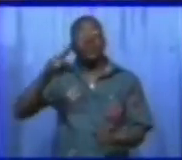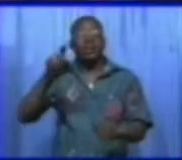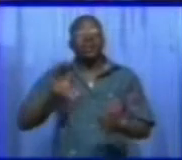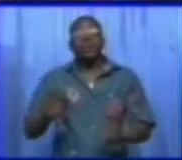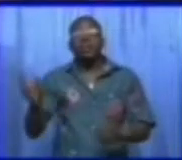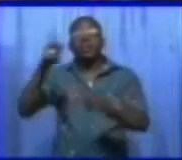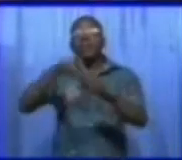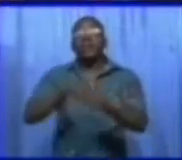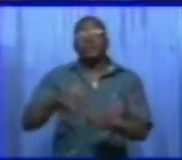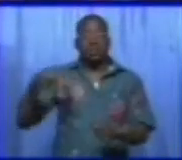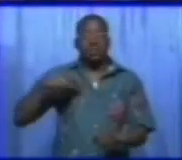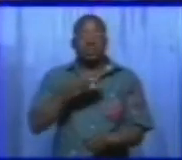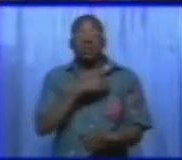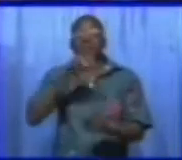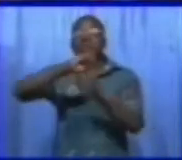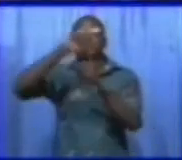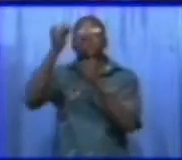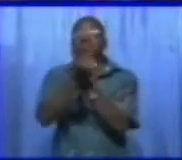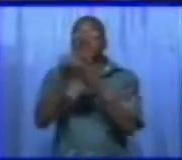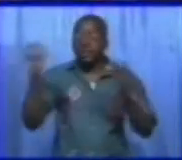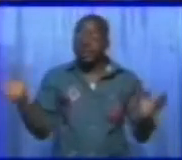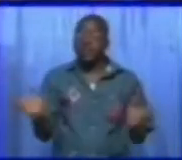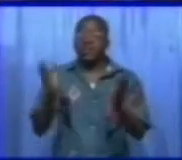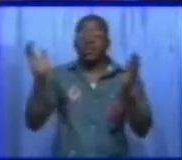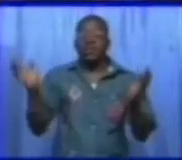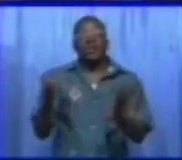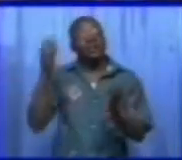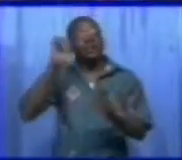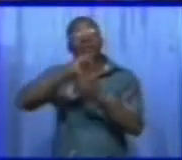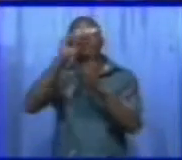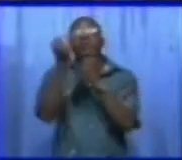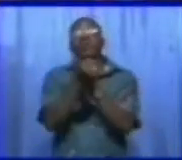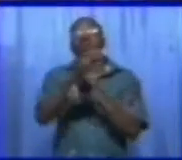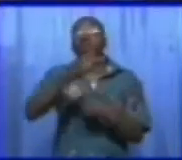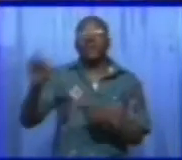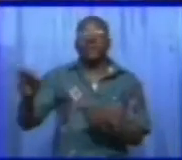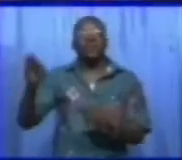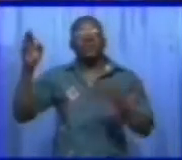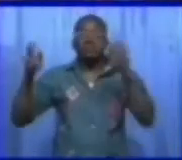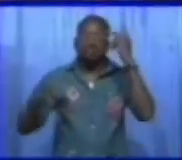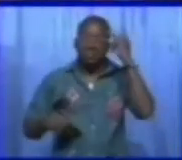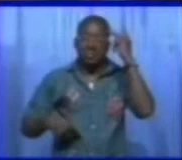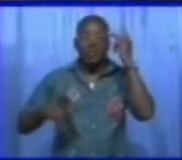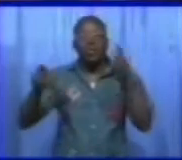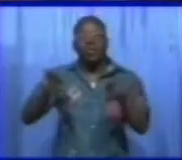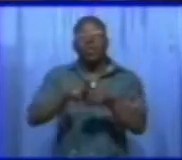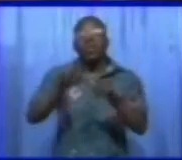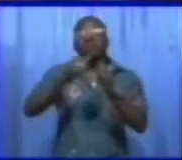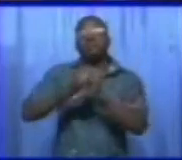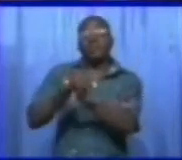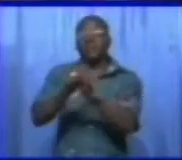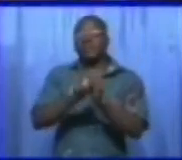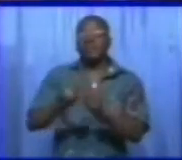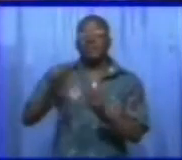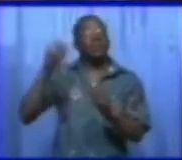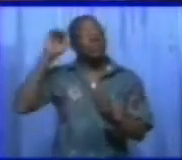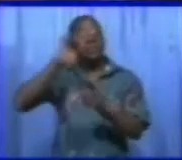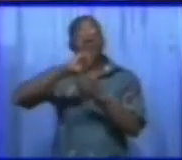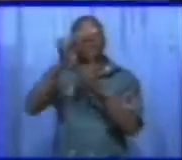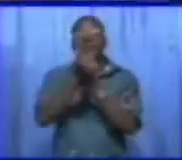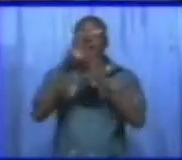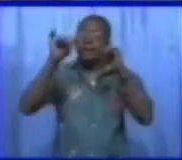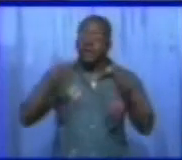de la société, et nous encourageons donc la société burkinabé de pneumologie, comme l'ensemble des sociétés savantes, à